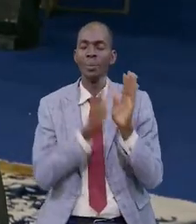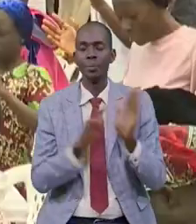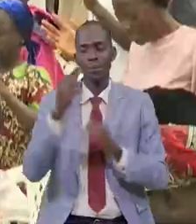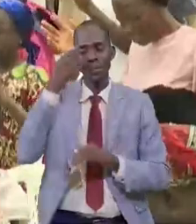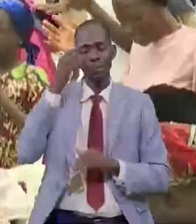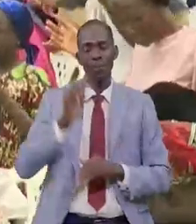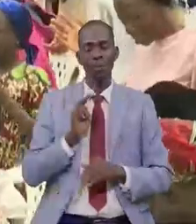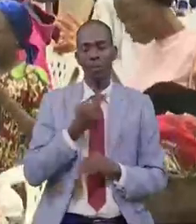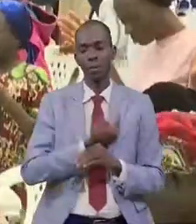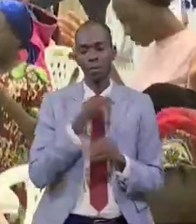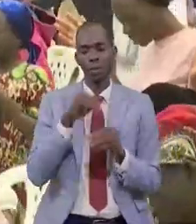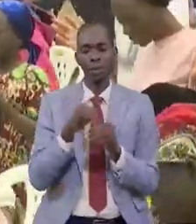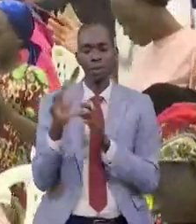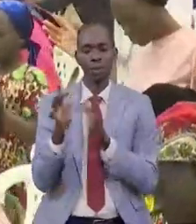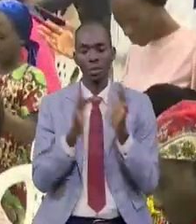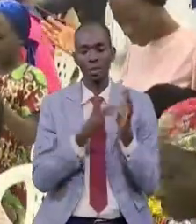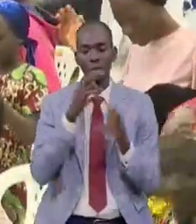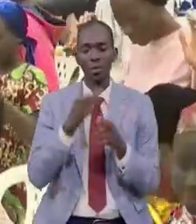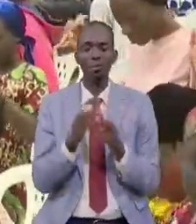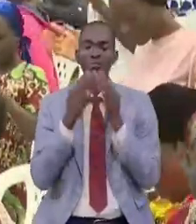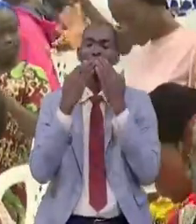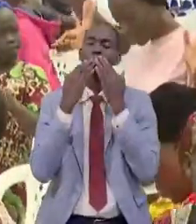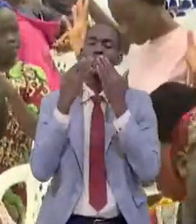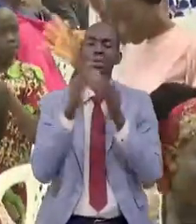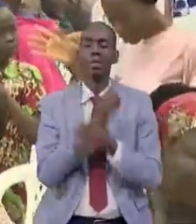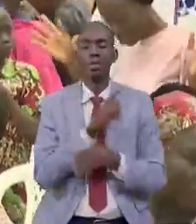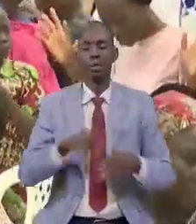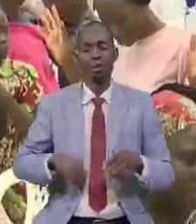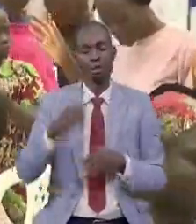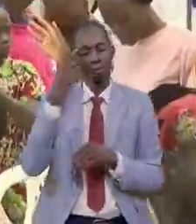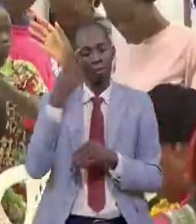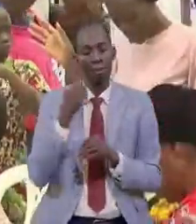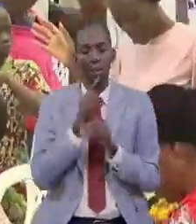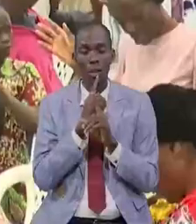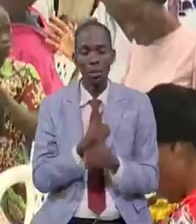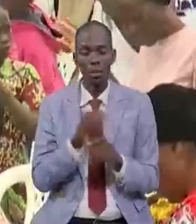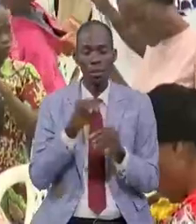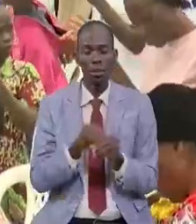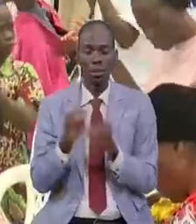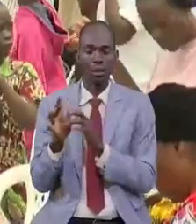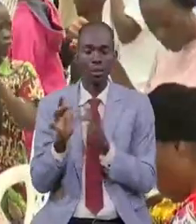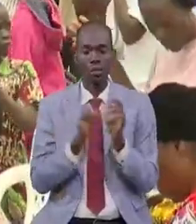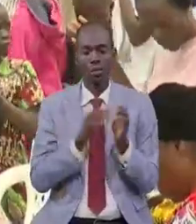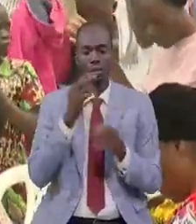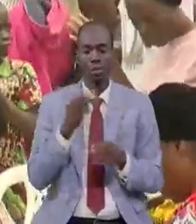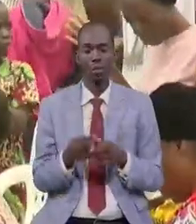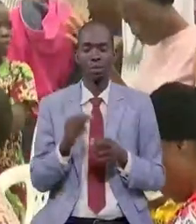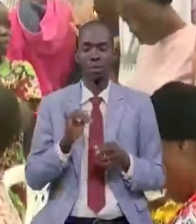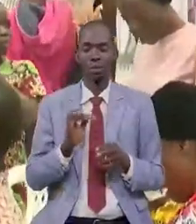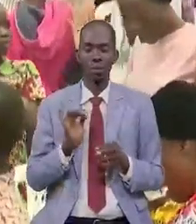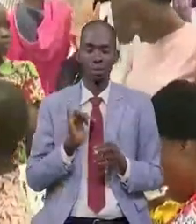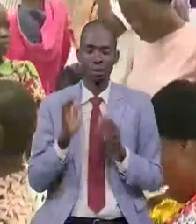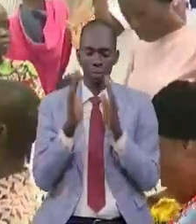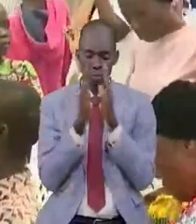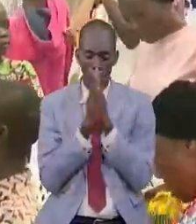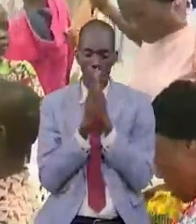nous au nom de Jésus merci Seigneur pour l'exaucement au nom de Jésus nous